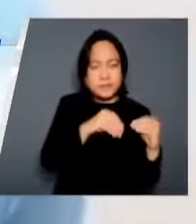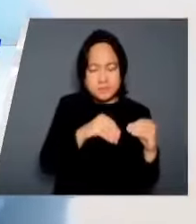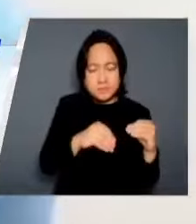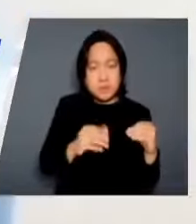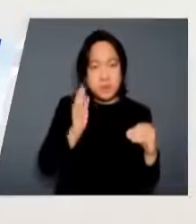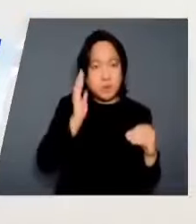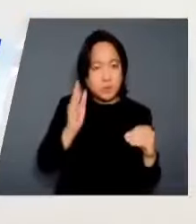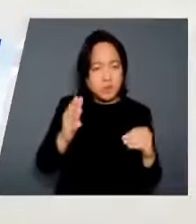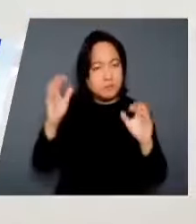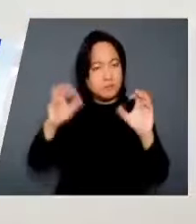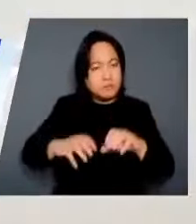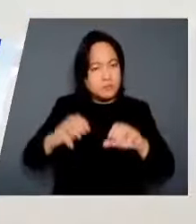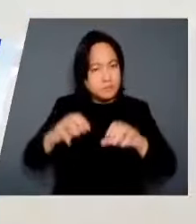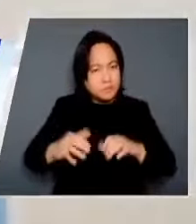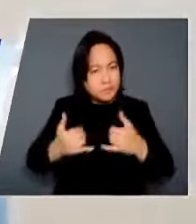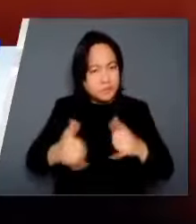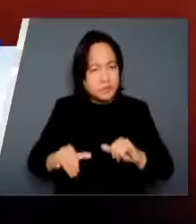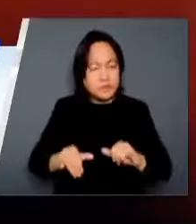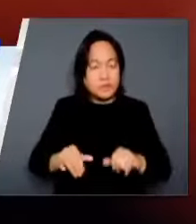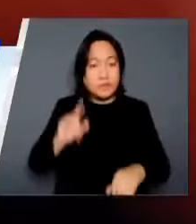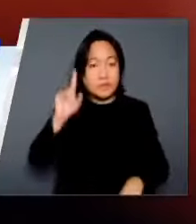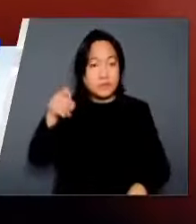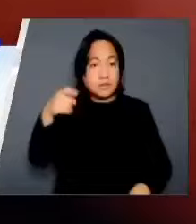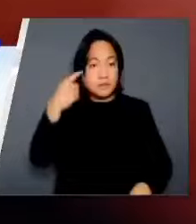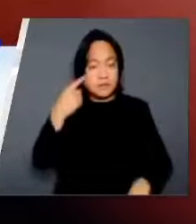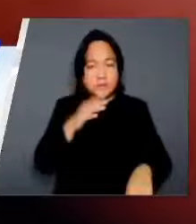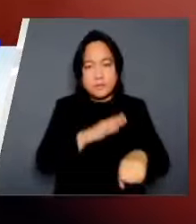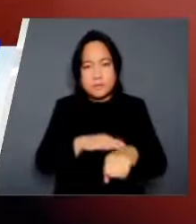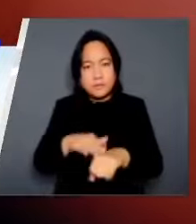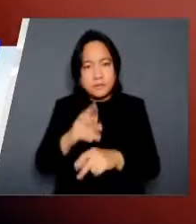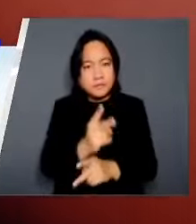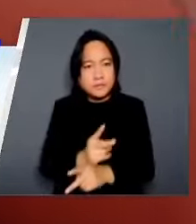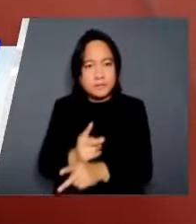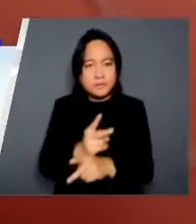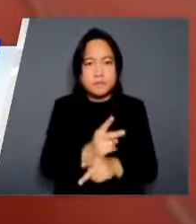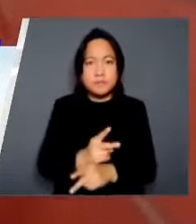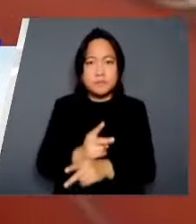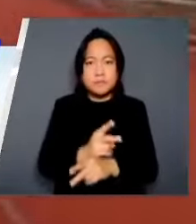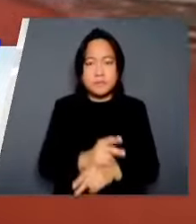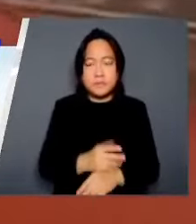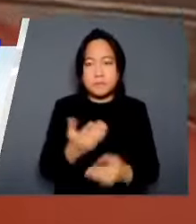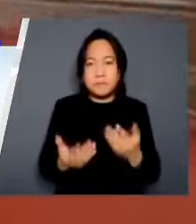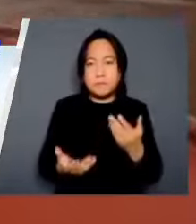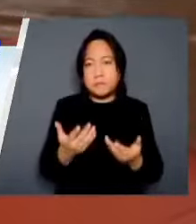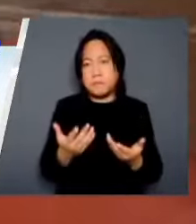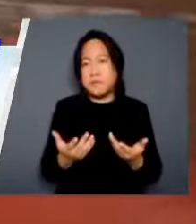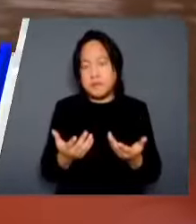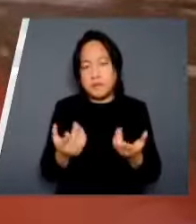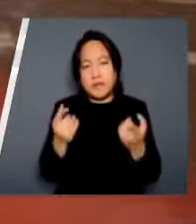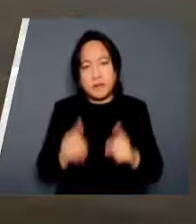kaya pinag-iingat ng mga otoridad ang publiko sa mga posibleng pinsalang dulot nito.